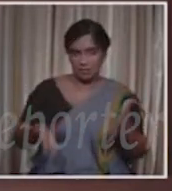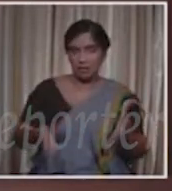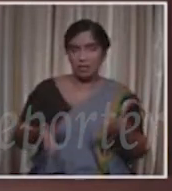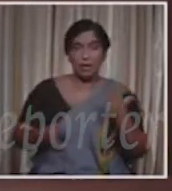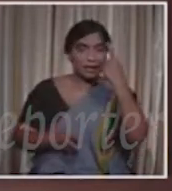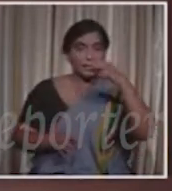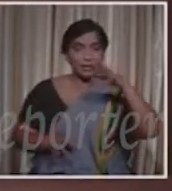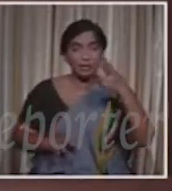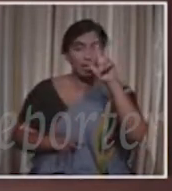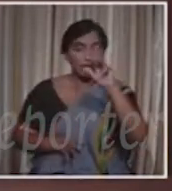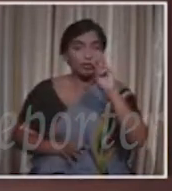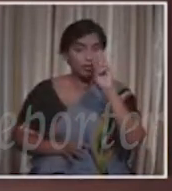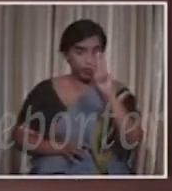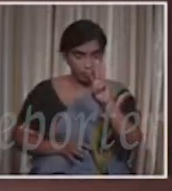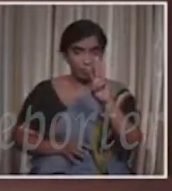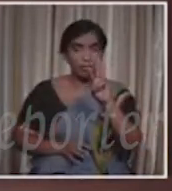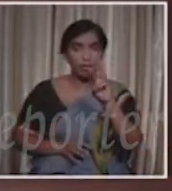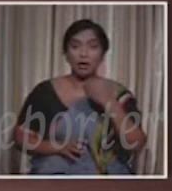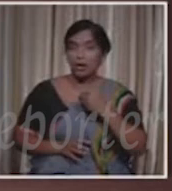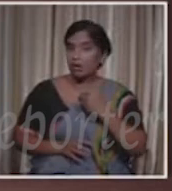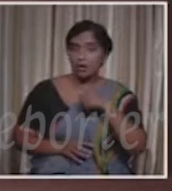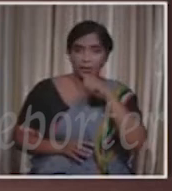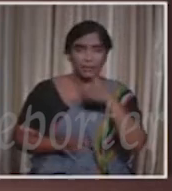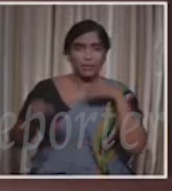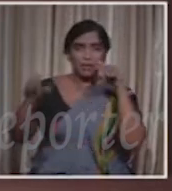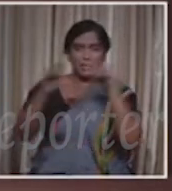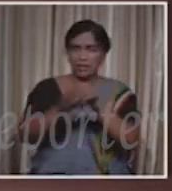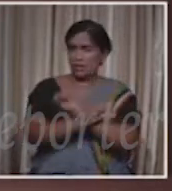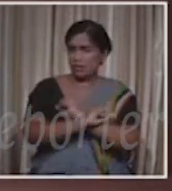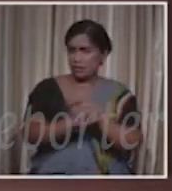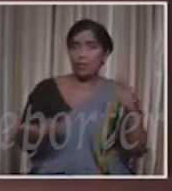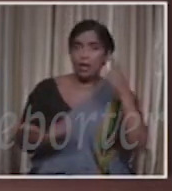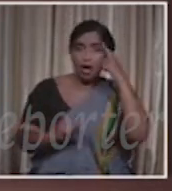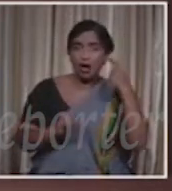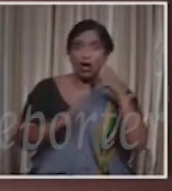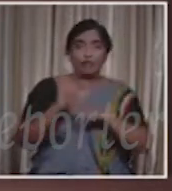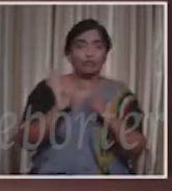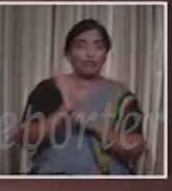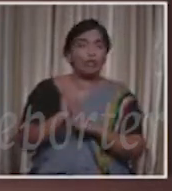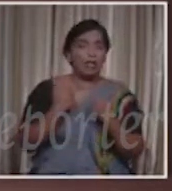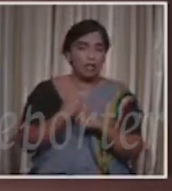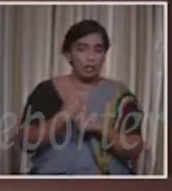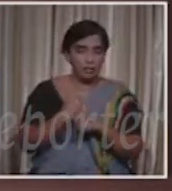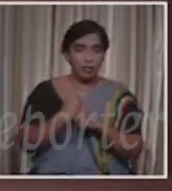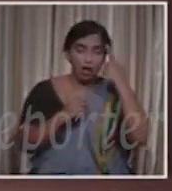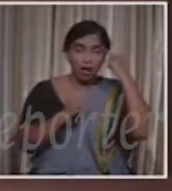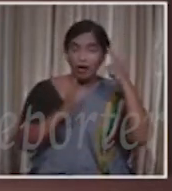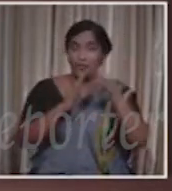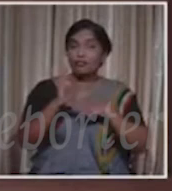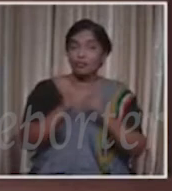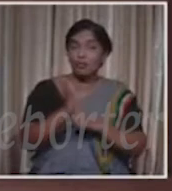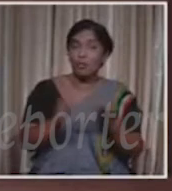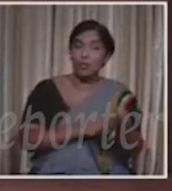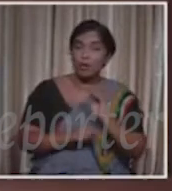1983 දී අපි කිසිසේත්ම සම්බන්ධ නොවුණු කළු ජූලියක් නිර්මාණය කරා කළු ජූලියට පහර දෙන්න ගියේ කවුද